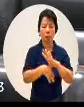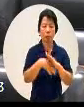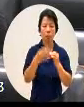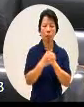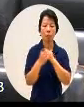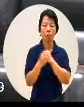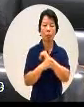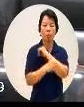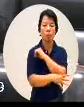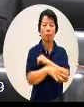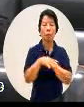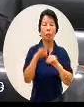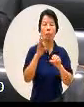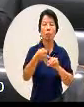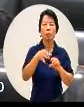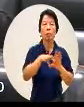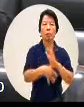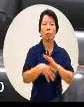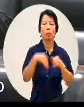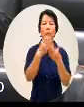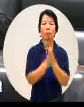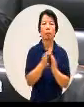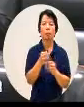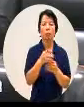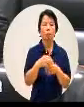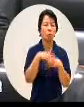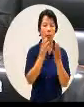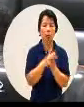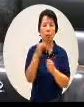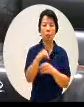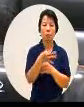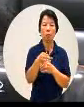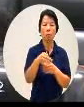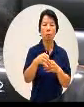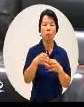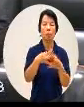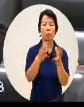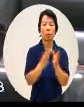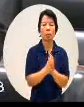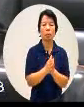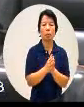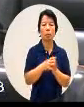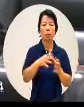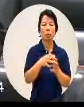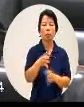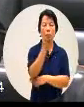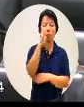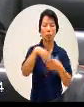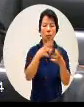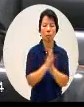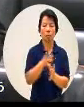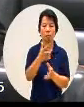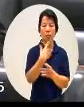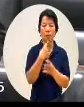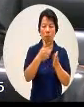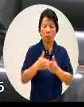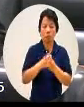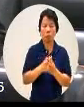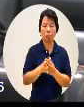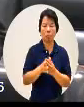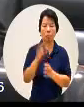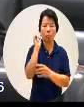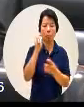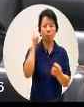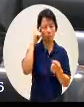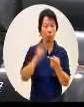碳費碳費你就要經過什麼財政部同意財政部就可以把你伺掘所以你說事業氣候變遷